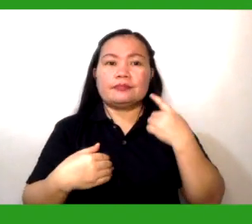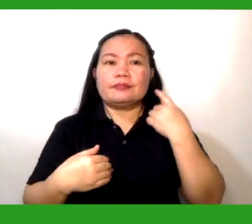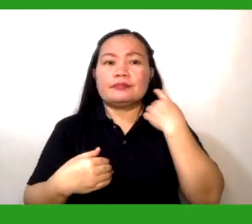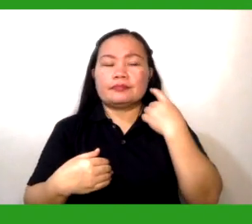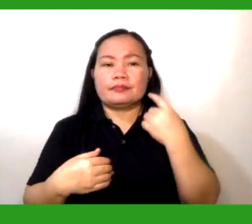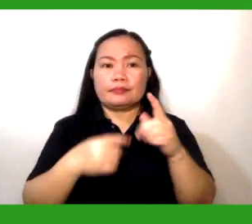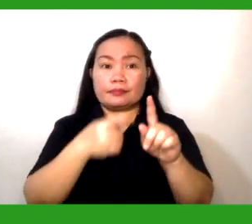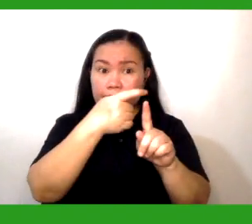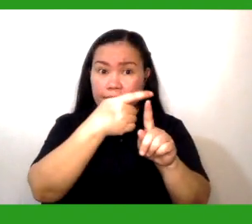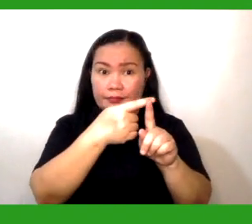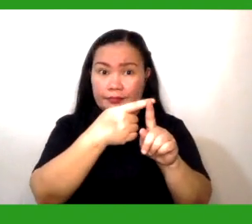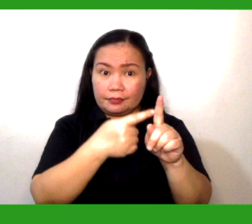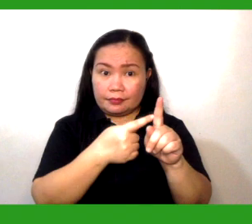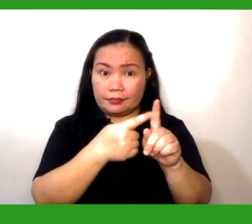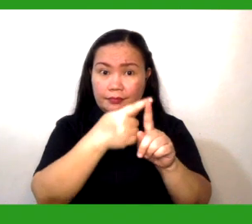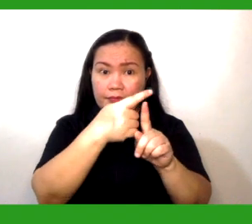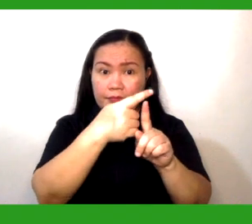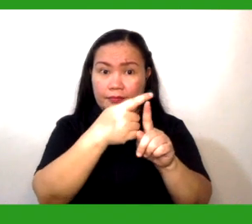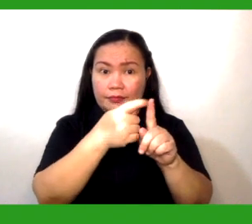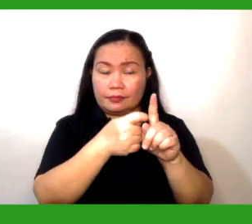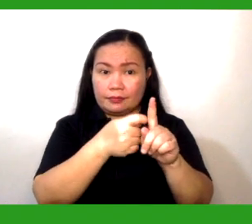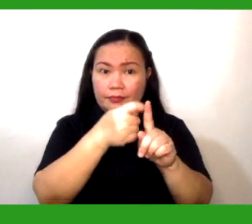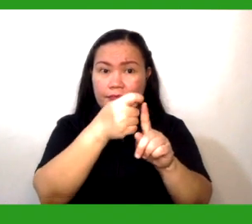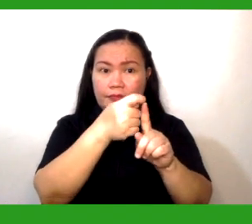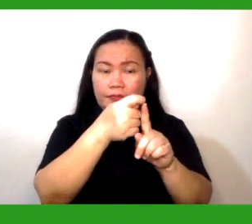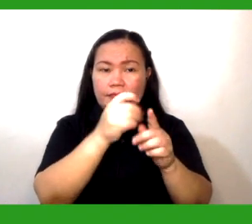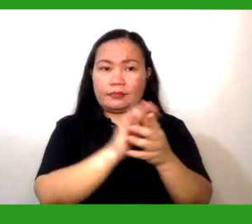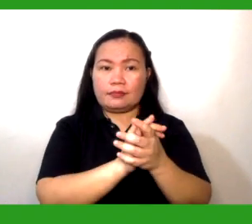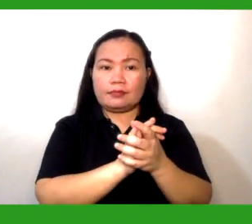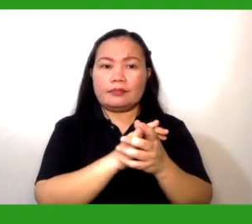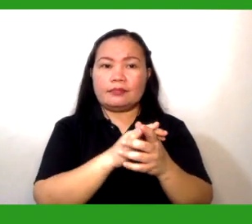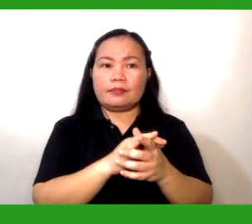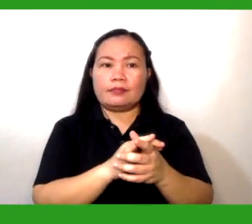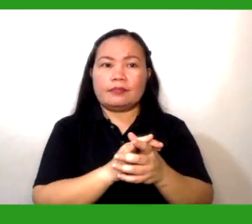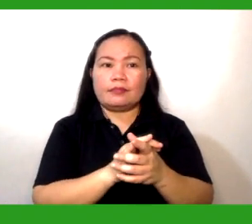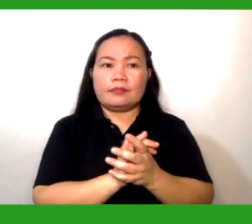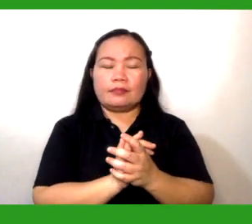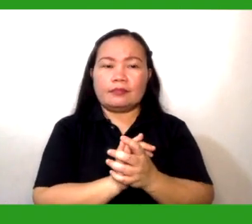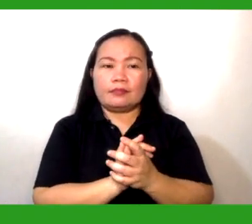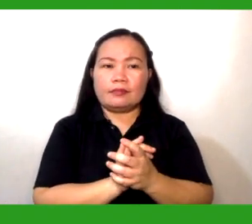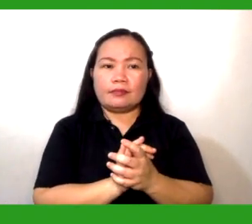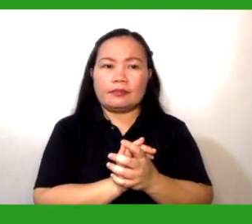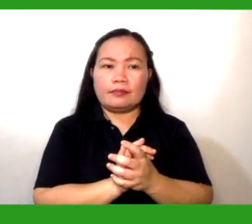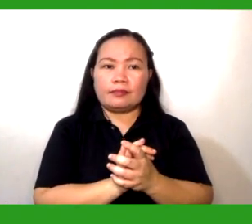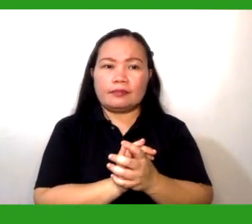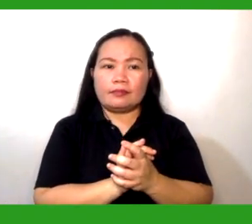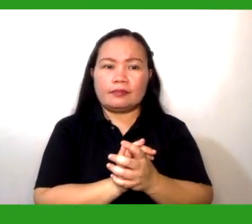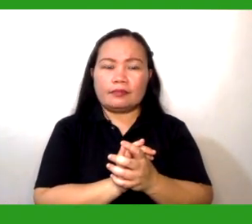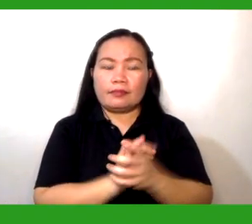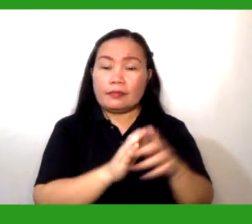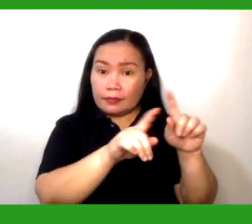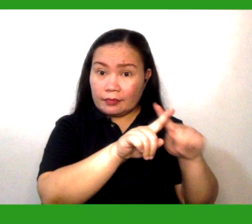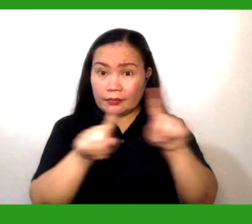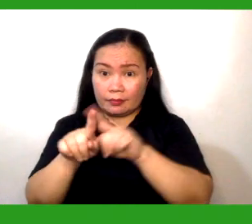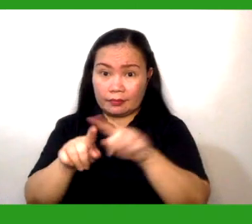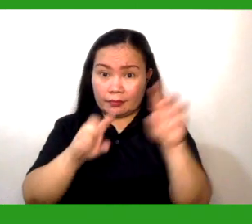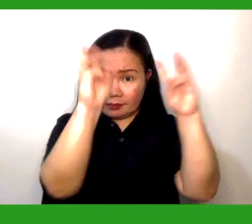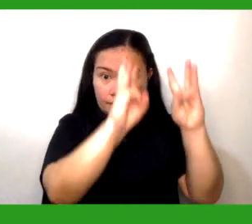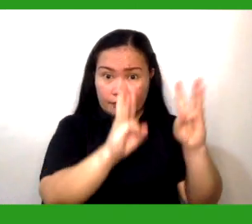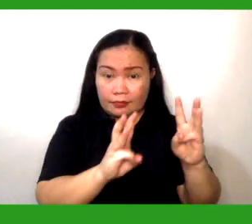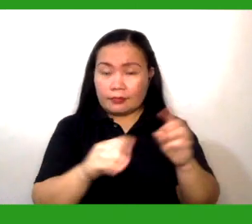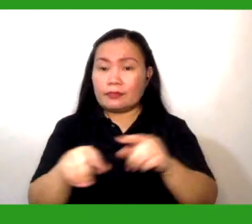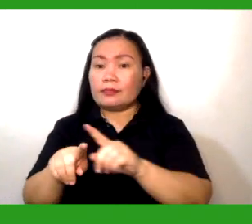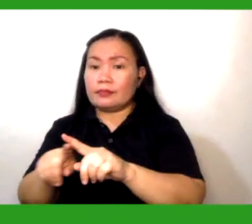temperature. So, hindi natin ginagamit yung pang-weather sa pang-body at yung body sa pang-weather. Okay?